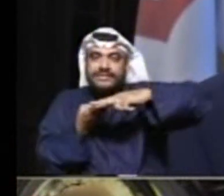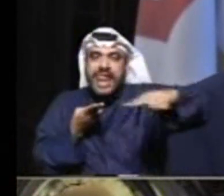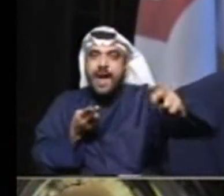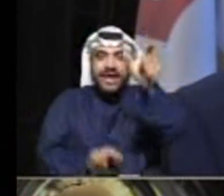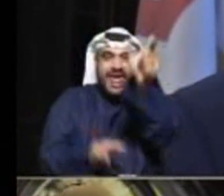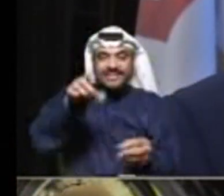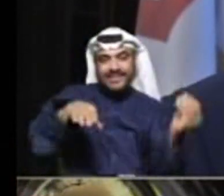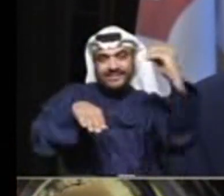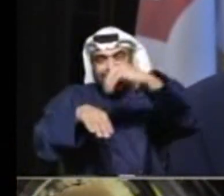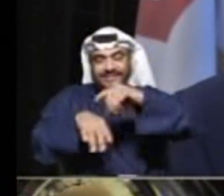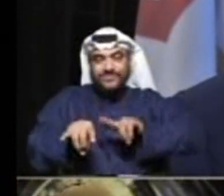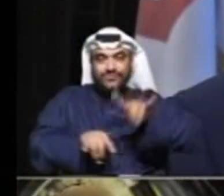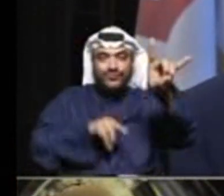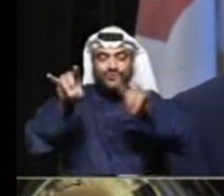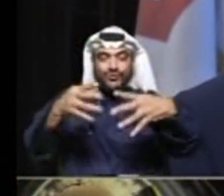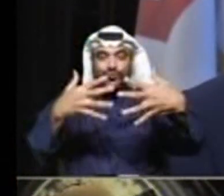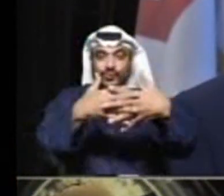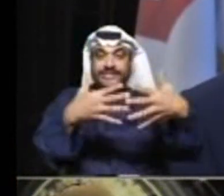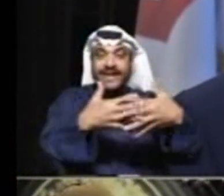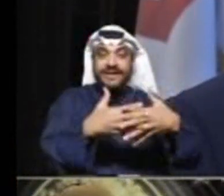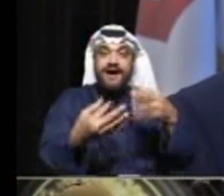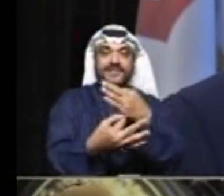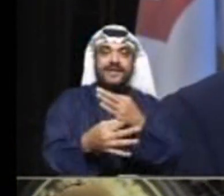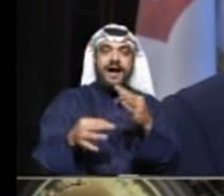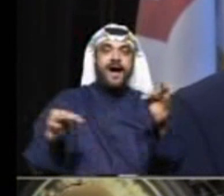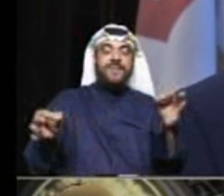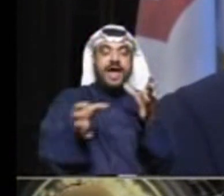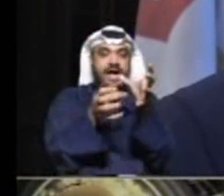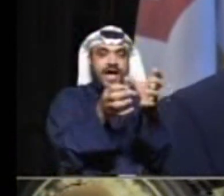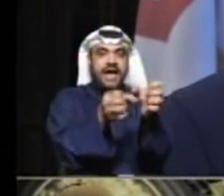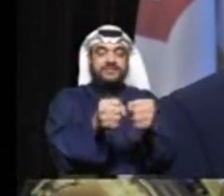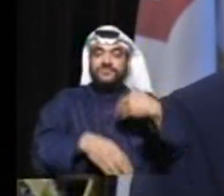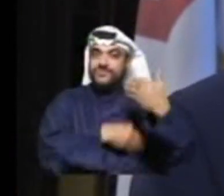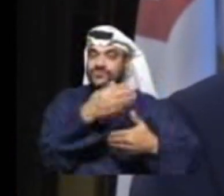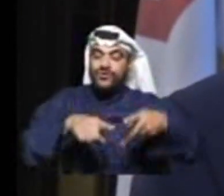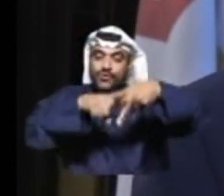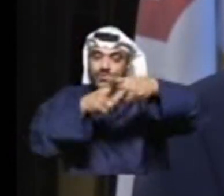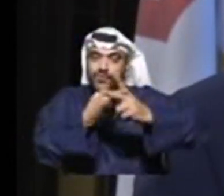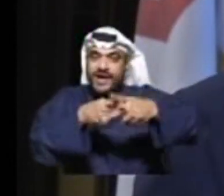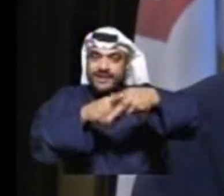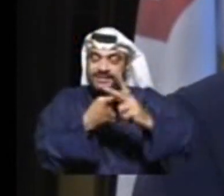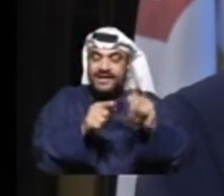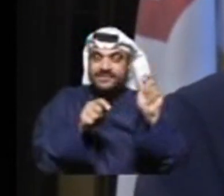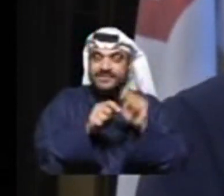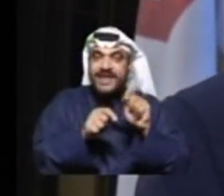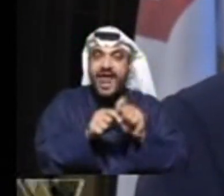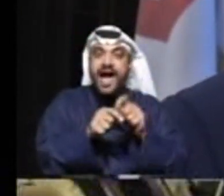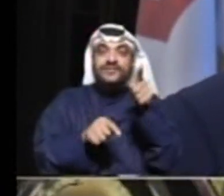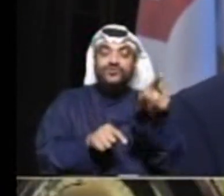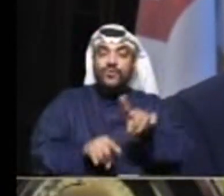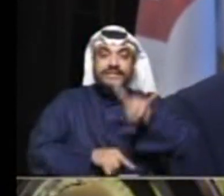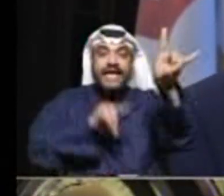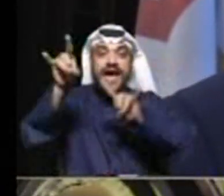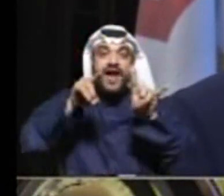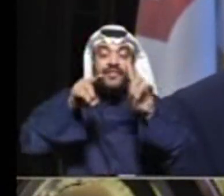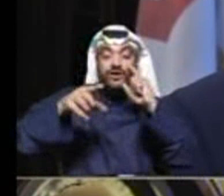يعني الشركات الناقلة وكل الجهات العاملة في تفعيل صناعة الطيران تطبق